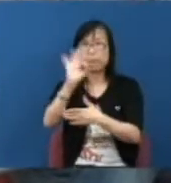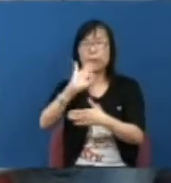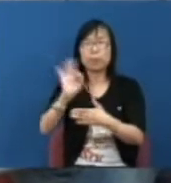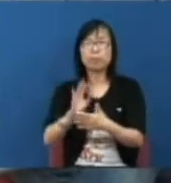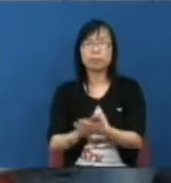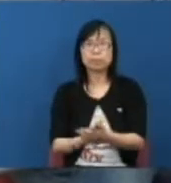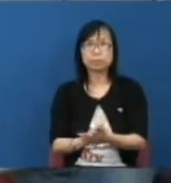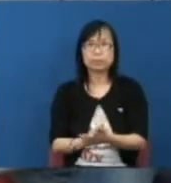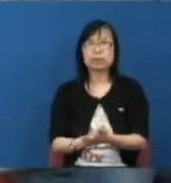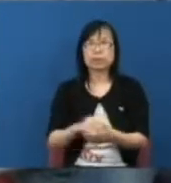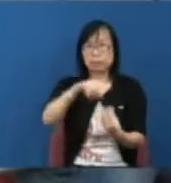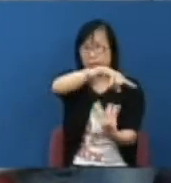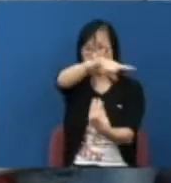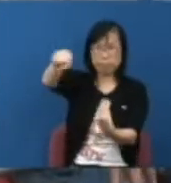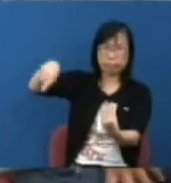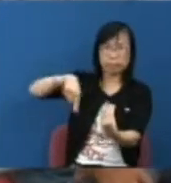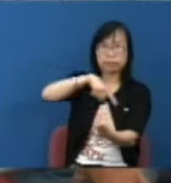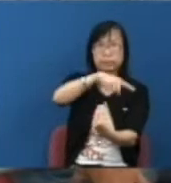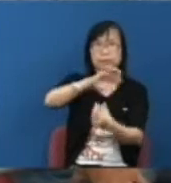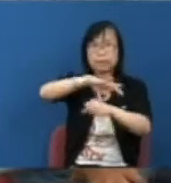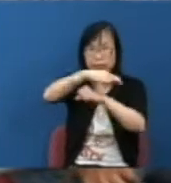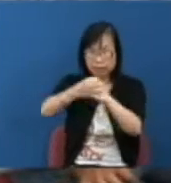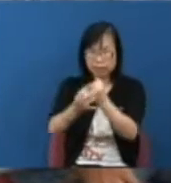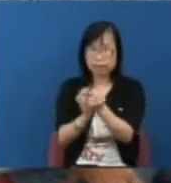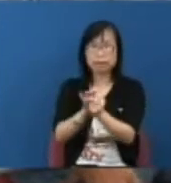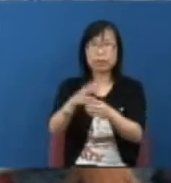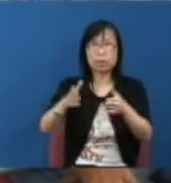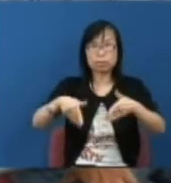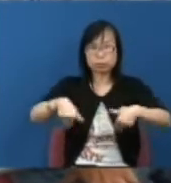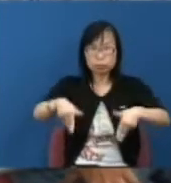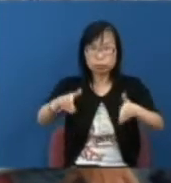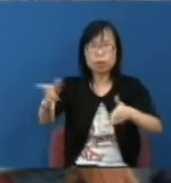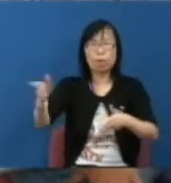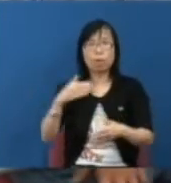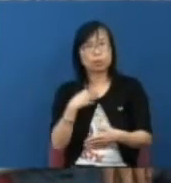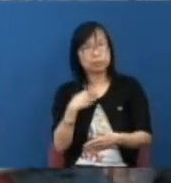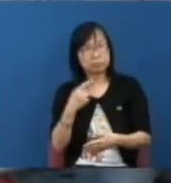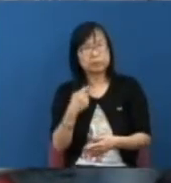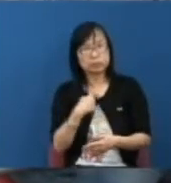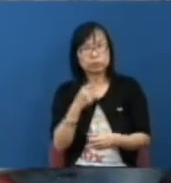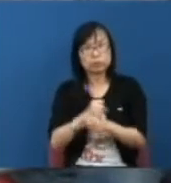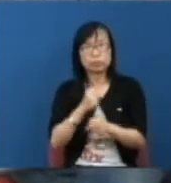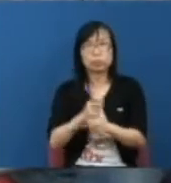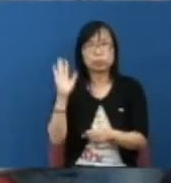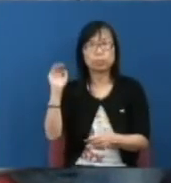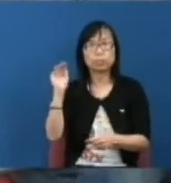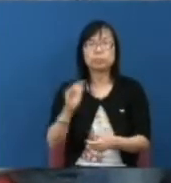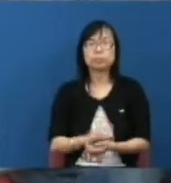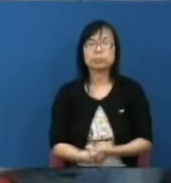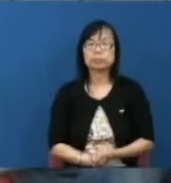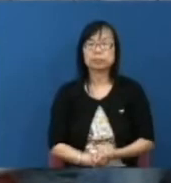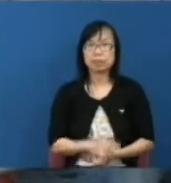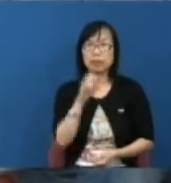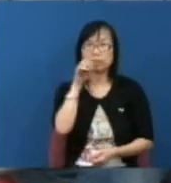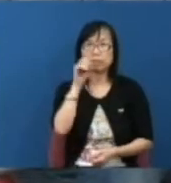嘅 ability， 即係成個大環境地球村咧，而家全世界係講緊。咁我覺得呢啲嘢係可以做嘅。咁其實我哋都講下我哋嗰、那